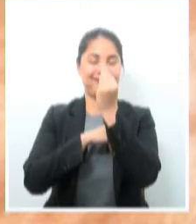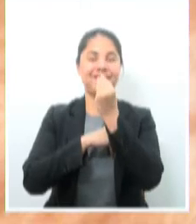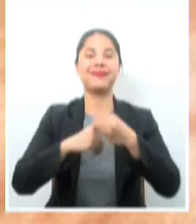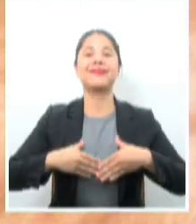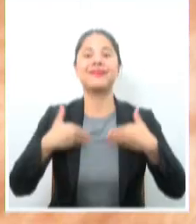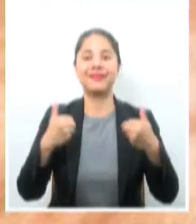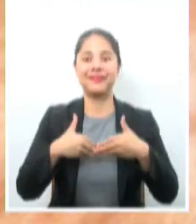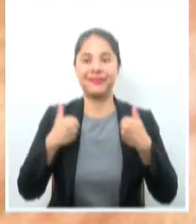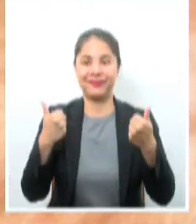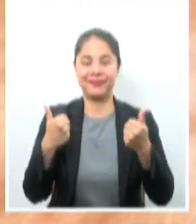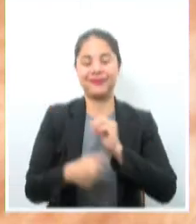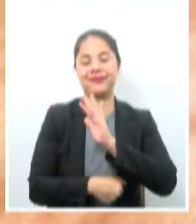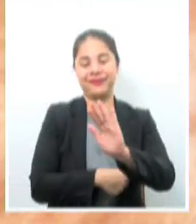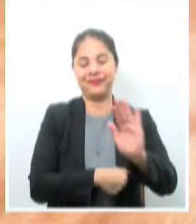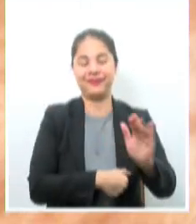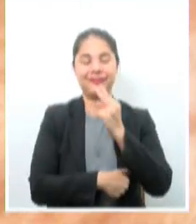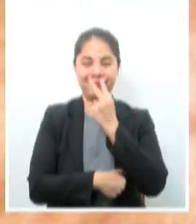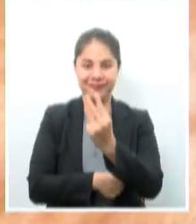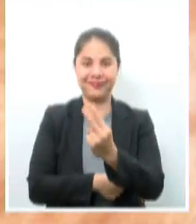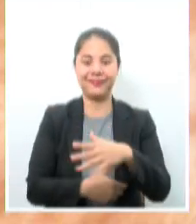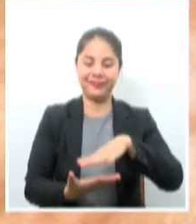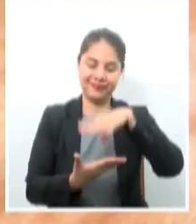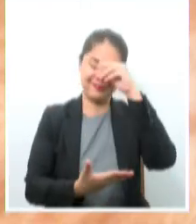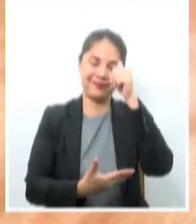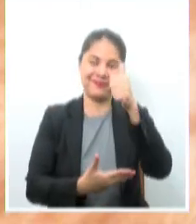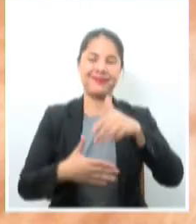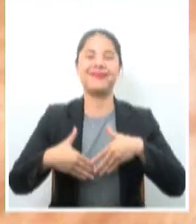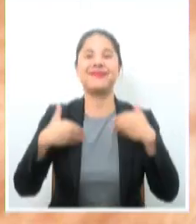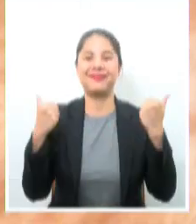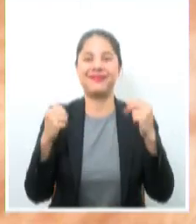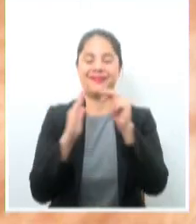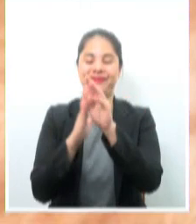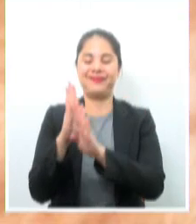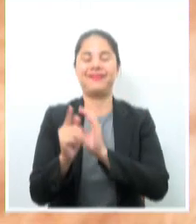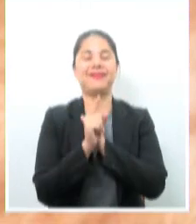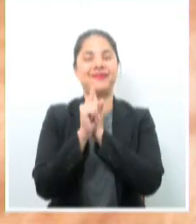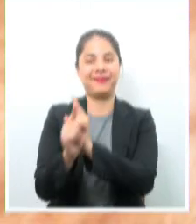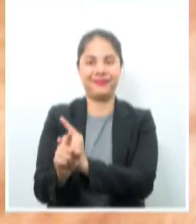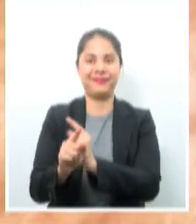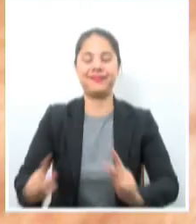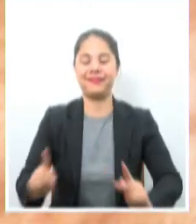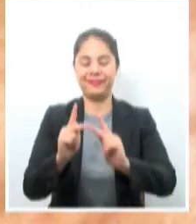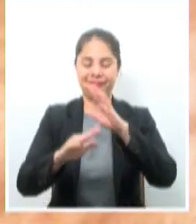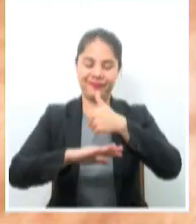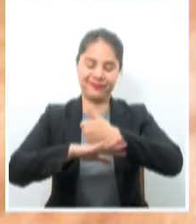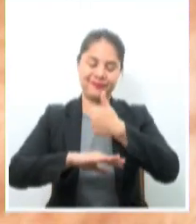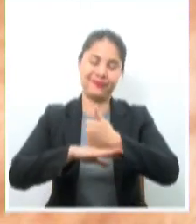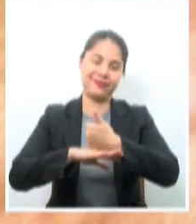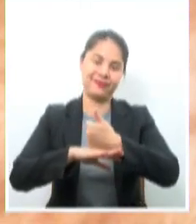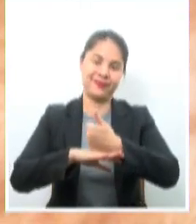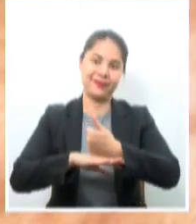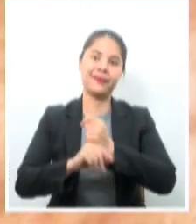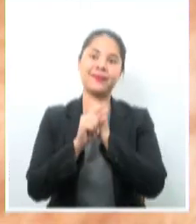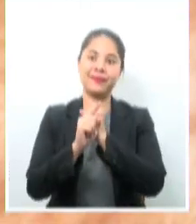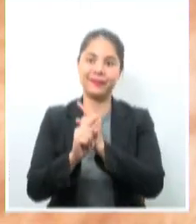ทำกิจกรรมของเด็กๆนั่นเองนะคะนี่แหละค่ะเรียนดีมีความสุขตามนโยบายของท่านรัฐมนตรีว่าการกระทรวงศึกษาธิการท่านพลตำรวจเอกเพิ่มพูนชิดชอบ